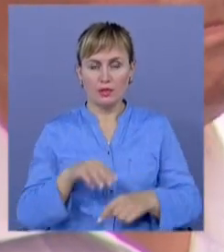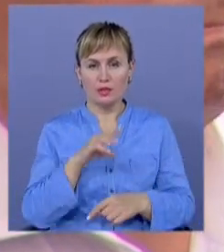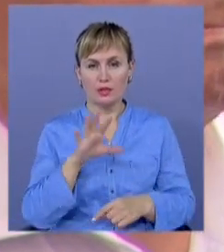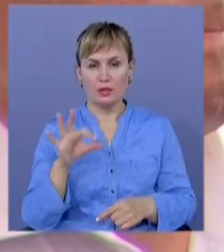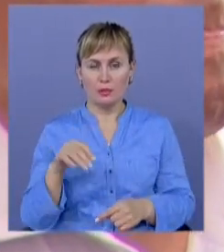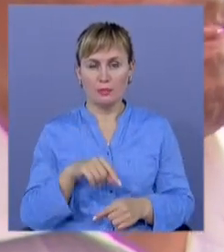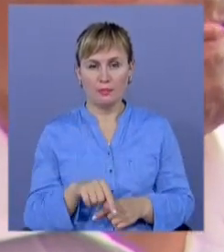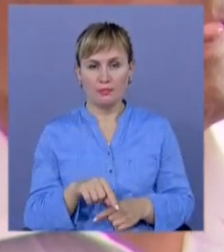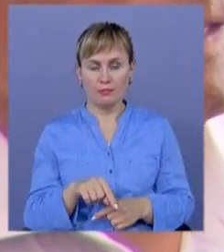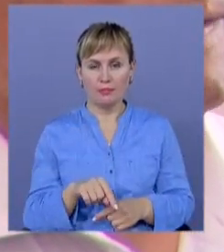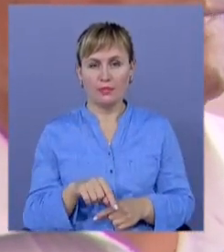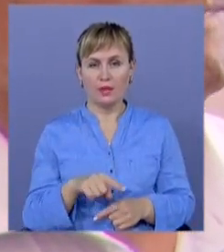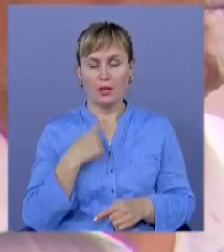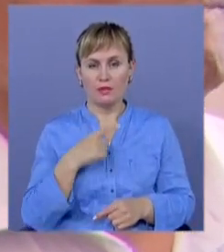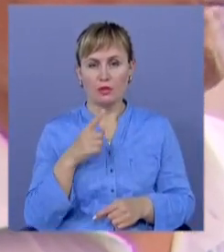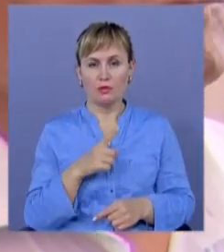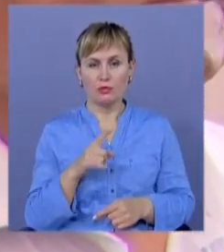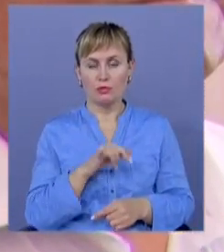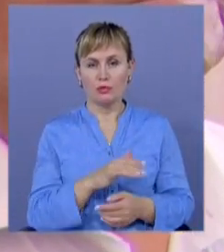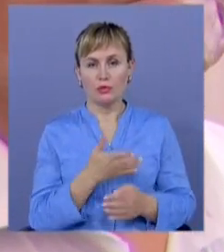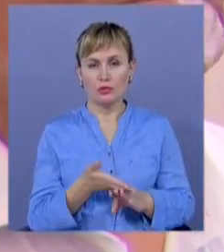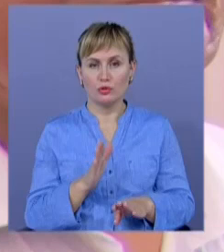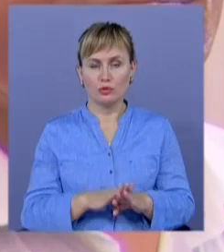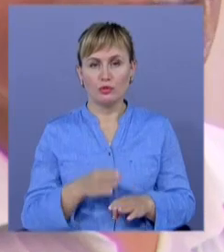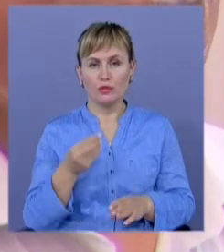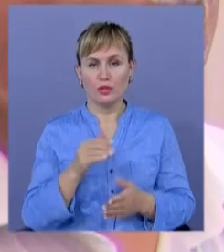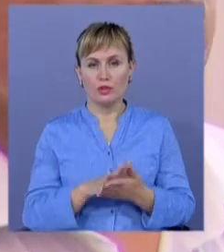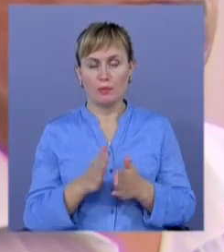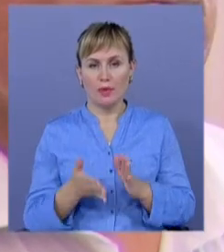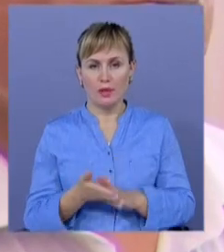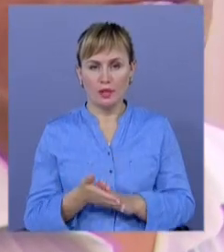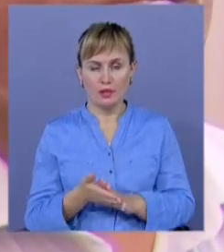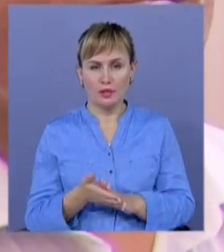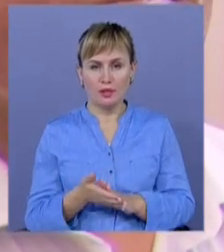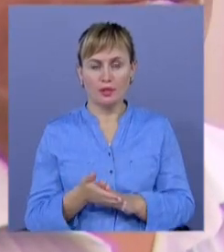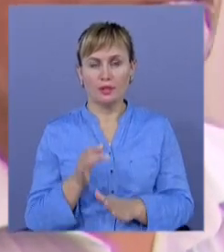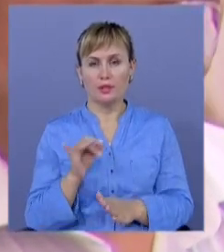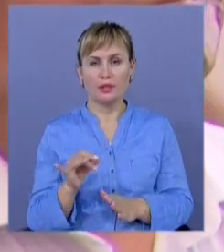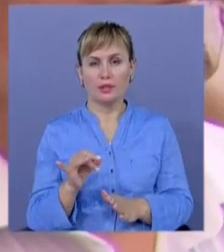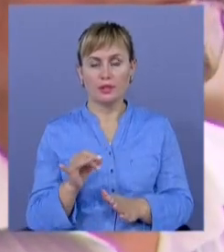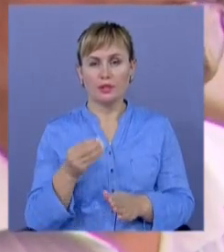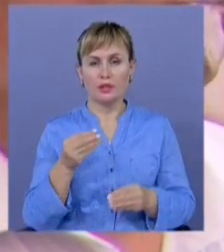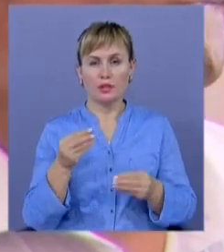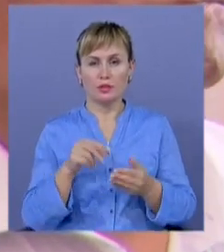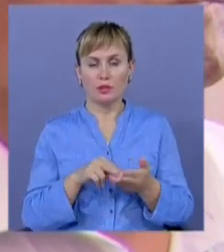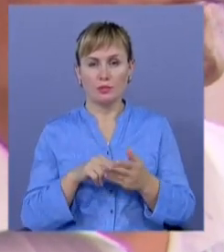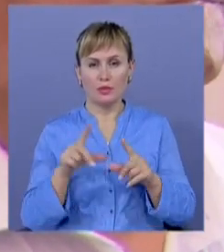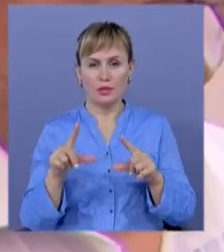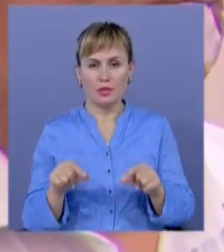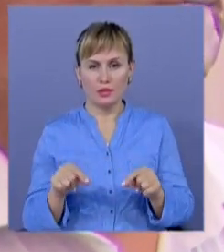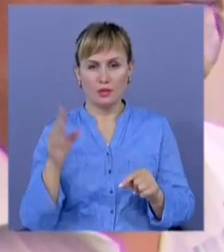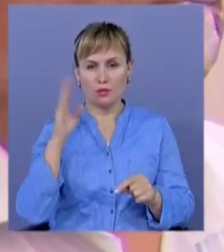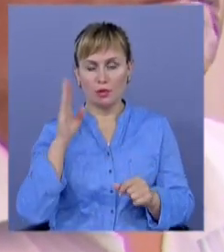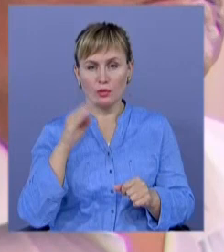«Халожак», значит, мотивируя тем, что якобы у них тяжелые финансовые положения тяжелые и низкие тарифы на подаваемую